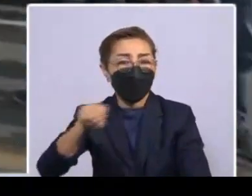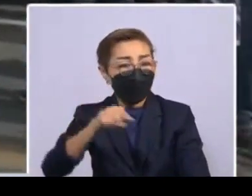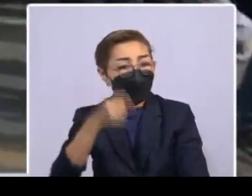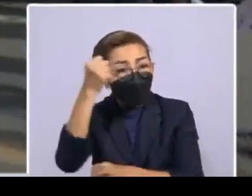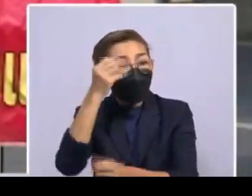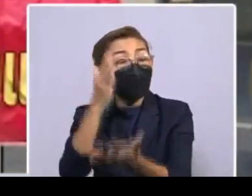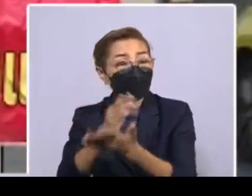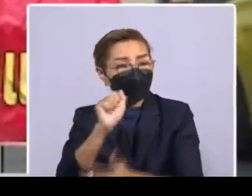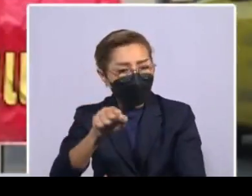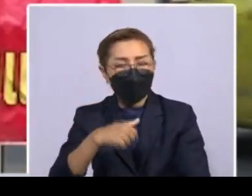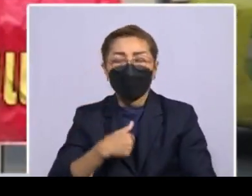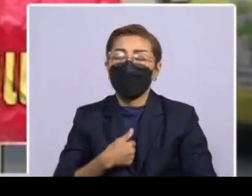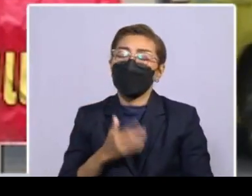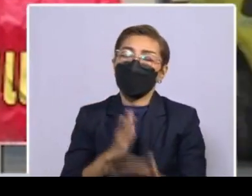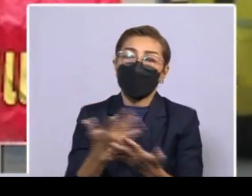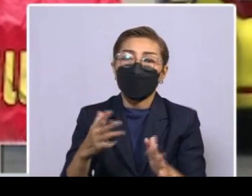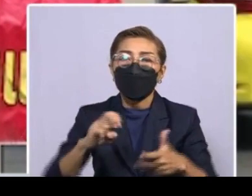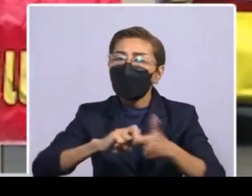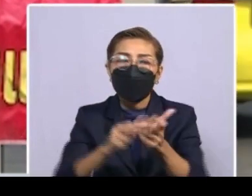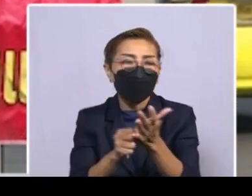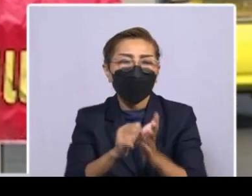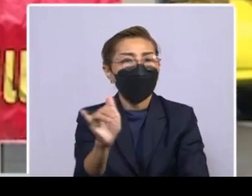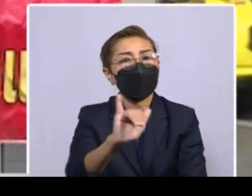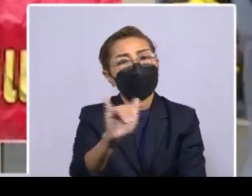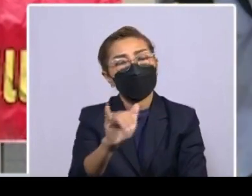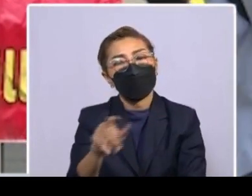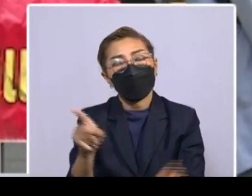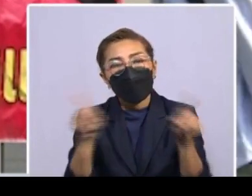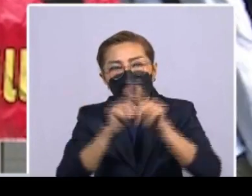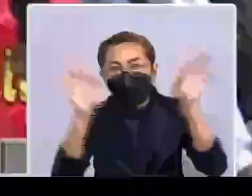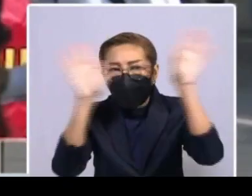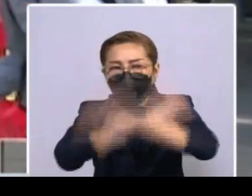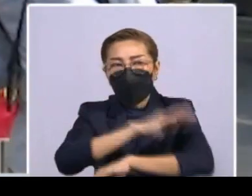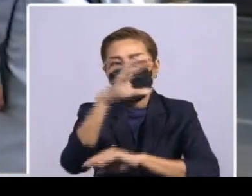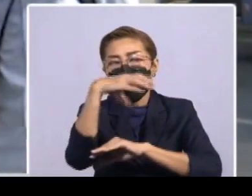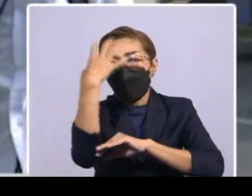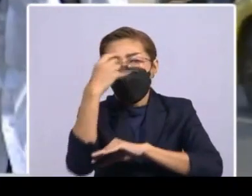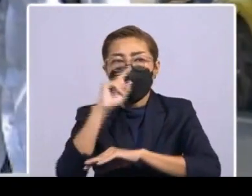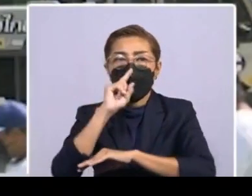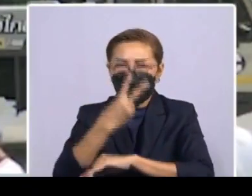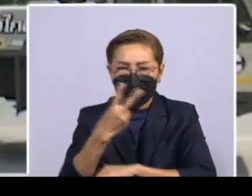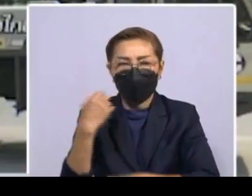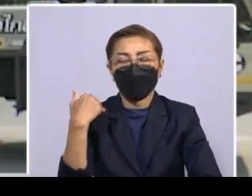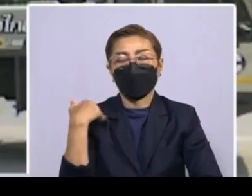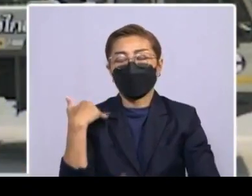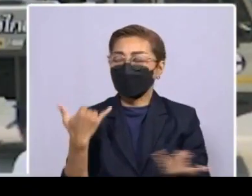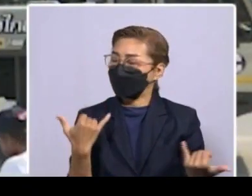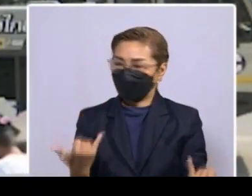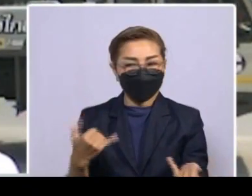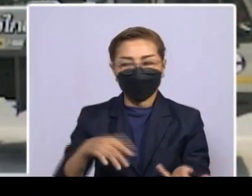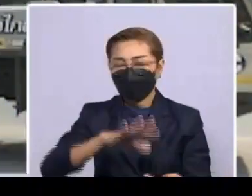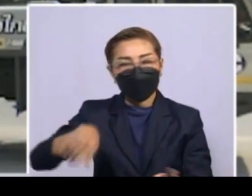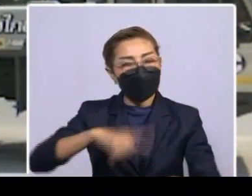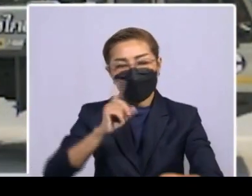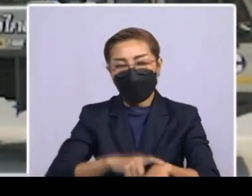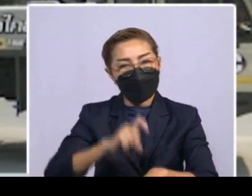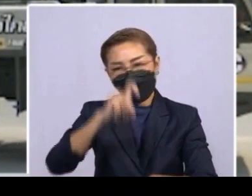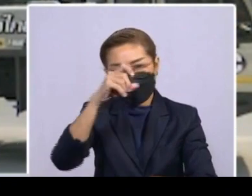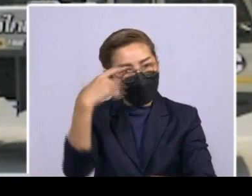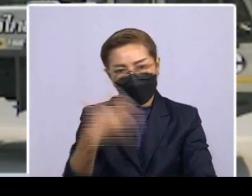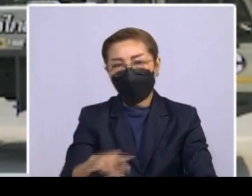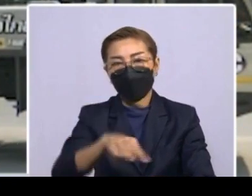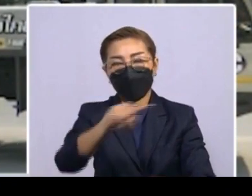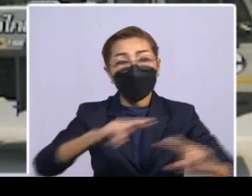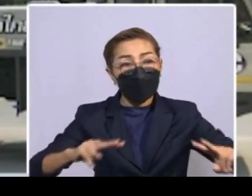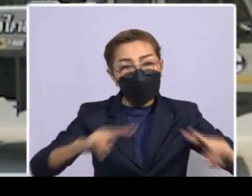ก็ไม่ได้รับการแก้ไขขณะหาเขาใช้คำว่าเหมือนถูกหลอกซ้ำนะฮะก็เลยบอกว่าวันนี้หมดเวลาที่รัฐบาล